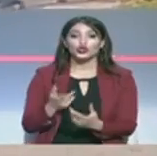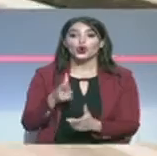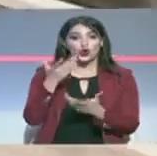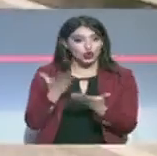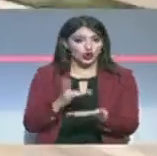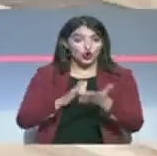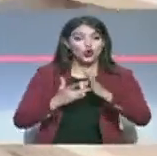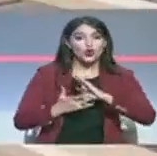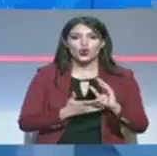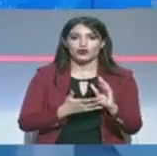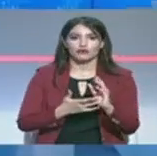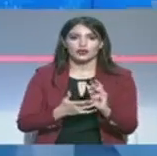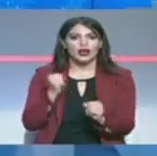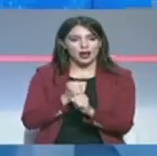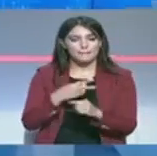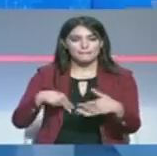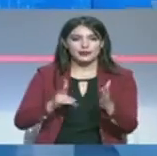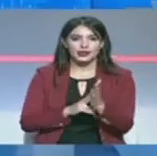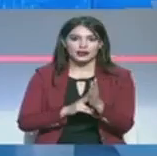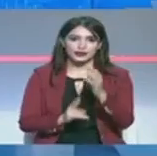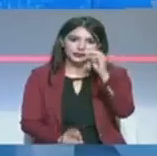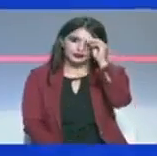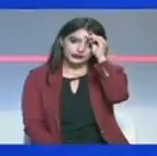الأكبر الذي يؤمل أن يتحقق.